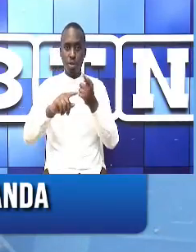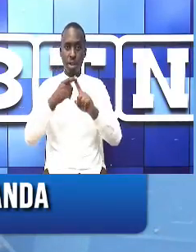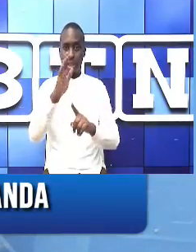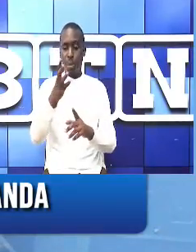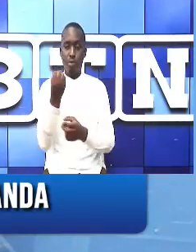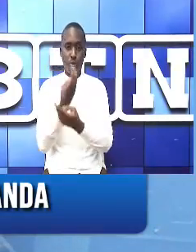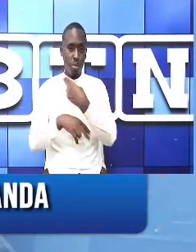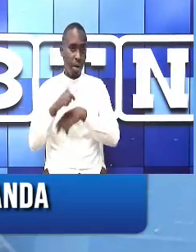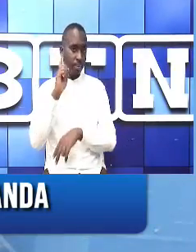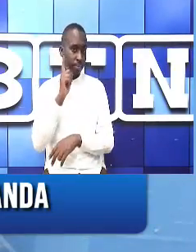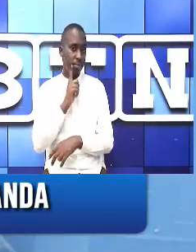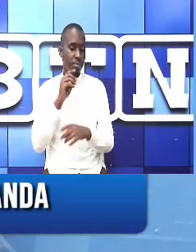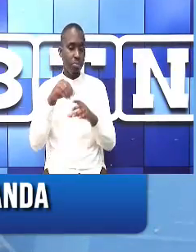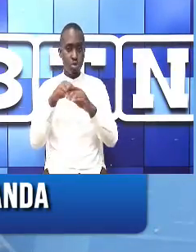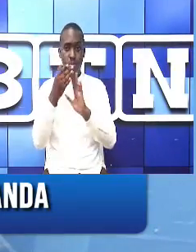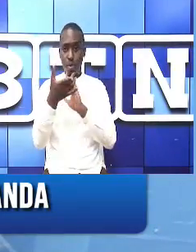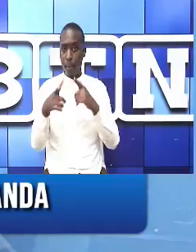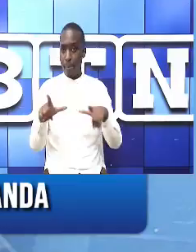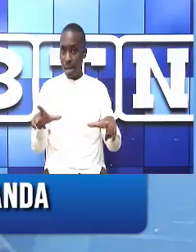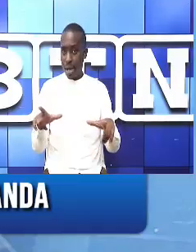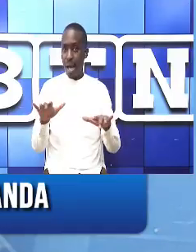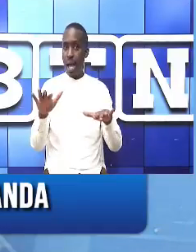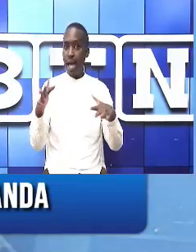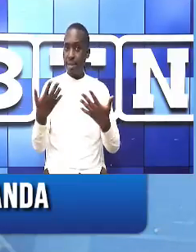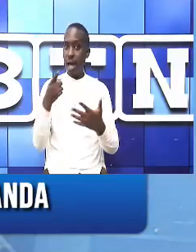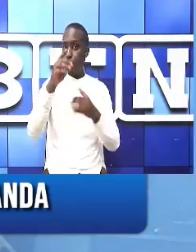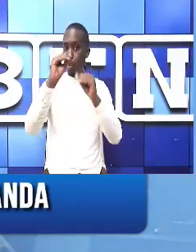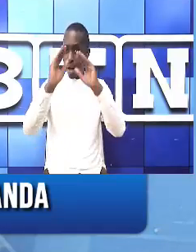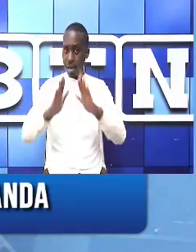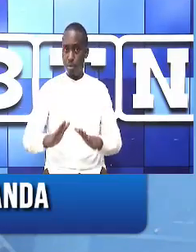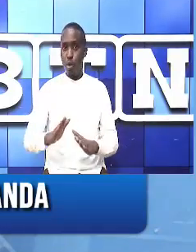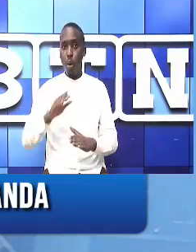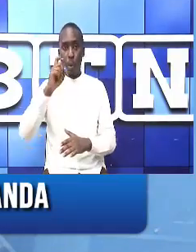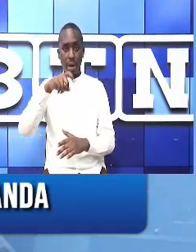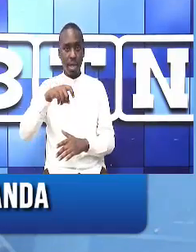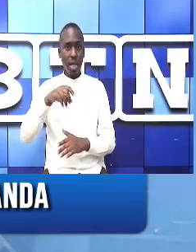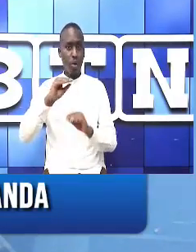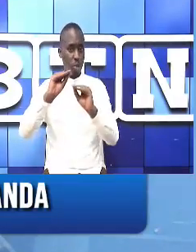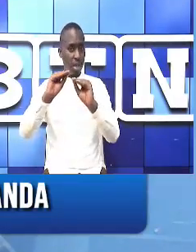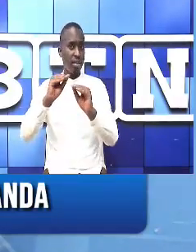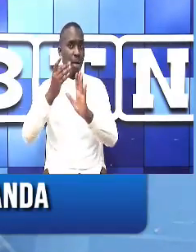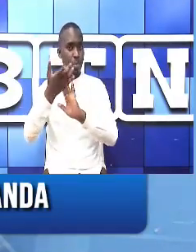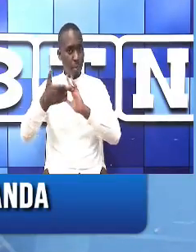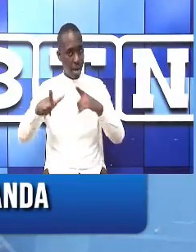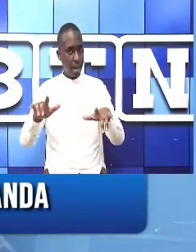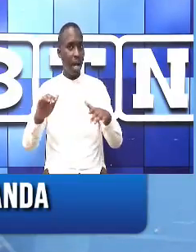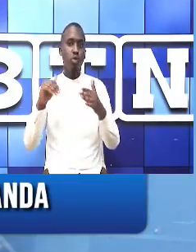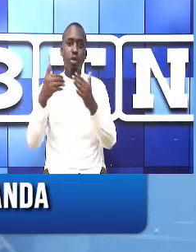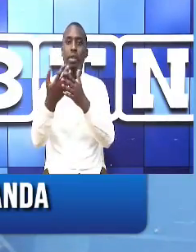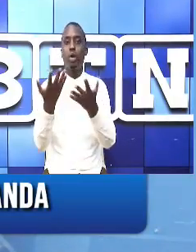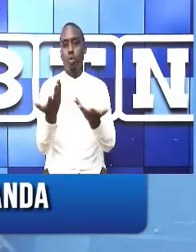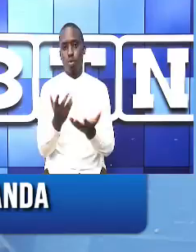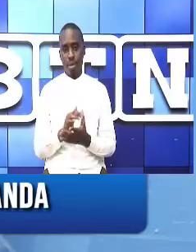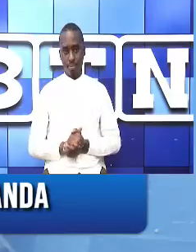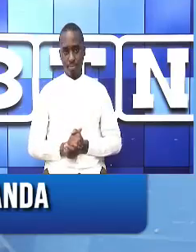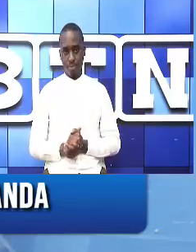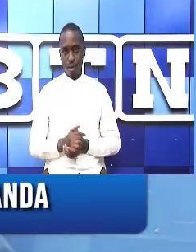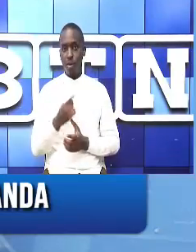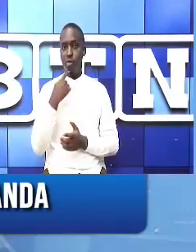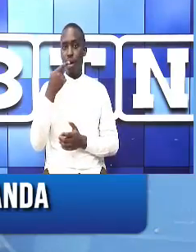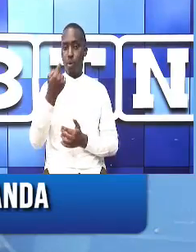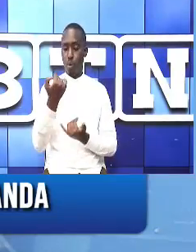no kutavuga muri urwo rurimi rw'amarenga abo barimo bakeneye kurubigishamo bizabageraho so uvuga ngo